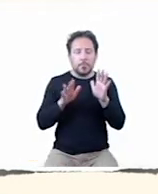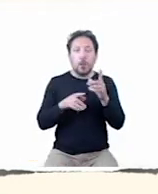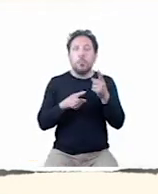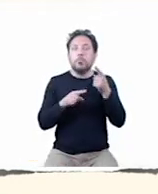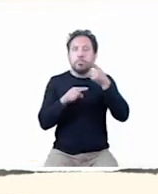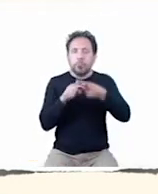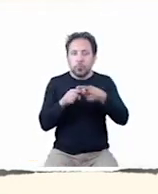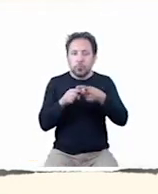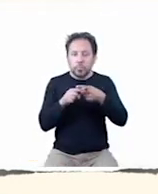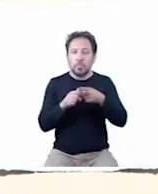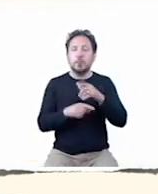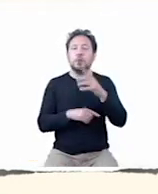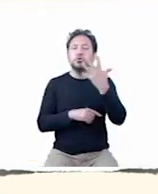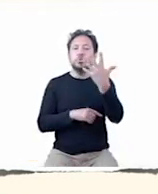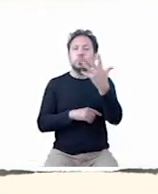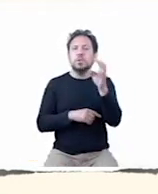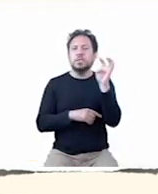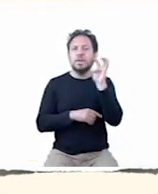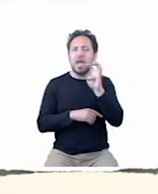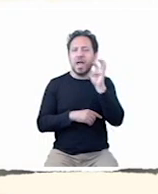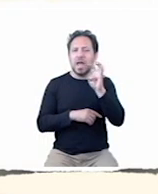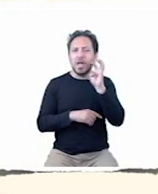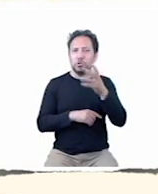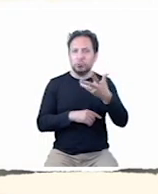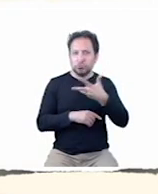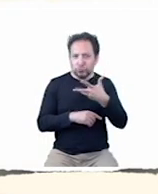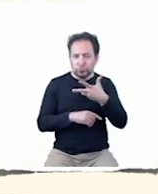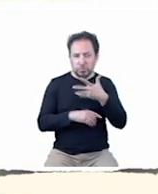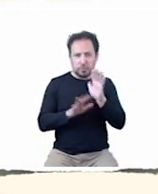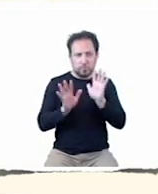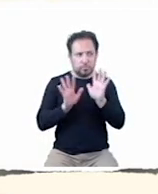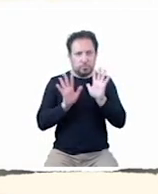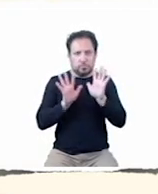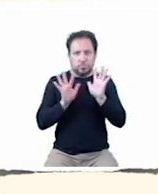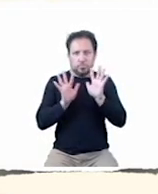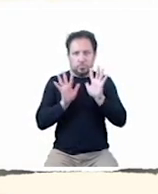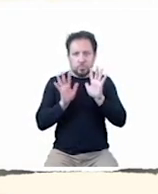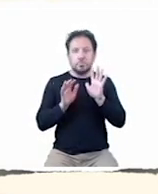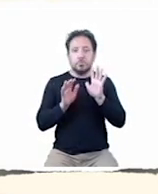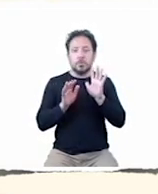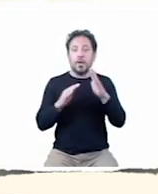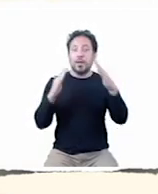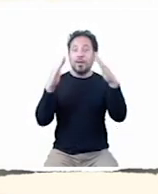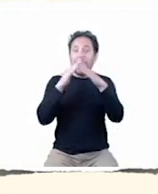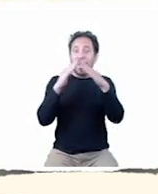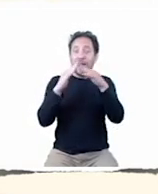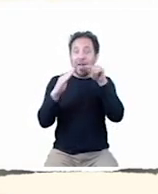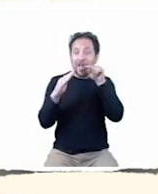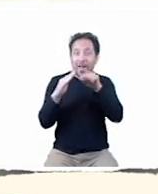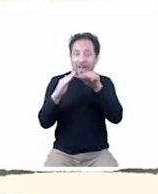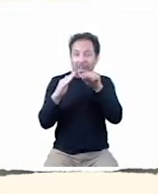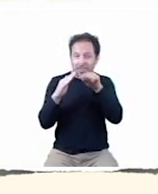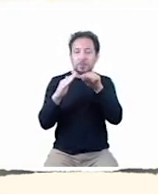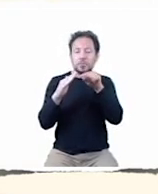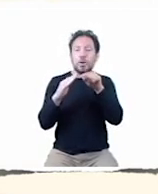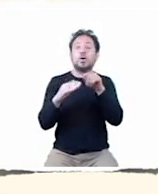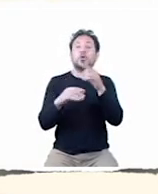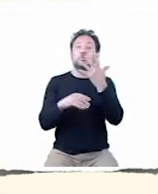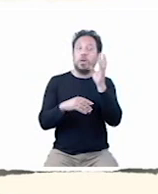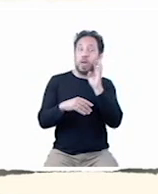Ma la cosa peggiore erano i cinque gatti, che vivevano nella casa con i piccoli mostri.